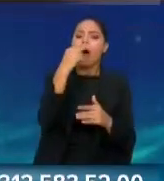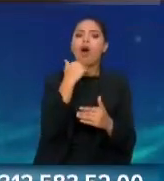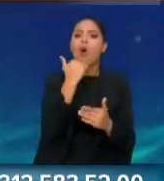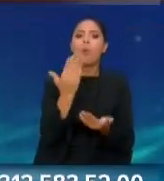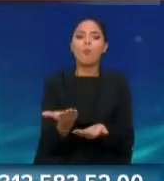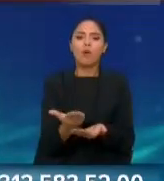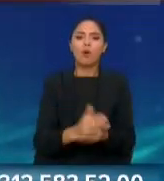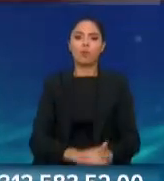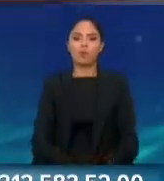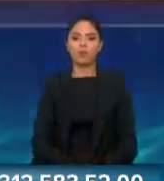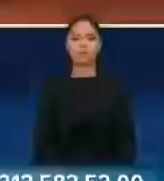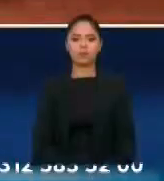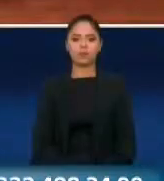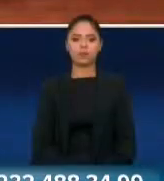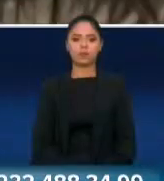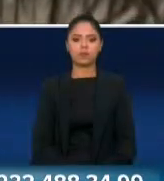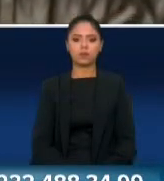ağlayabiliyor.